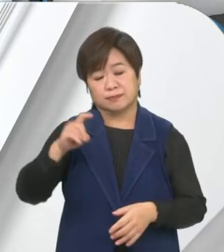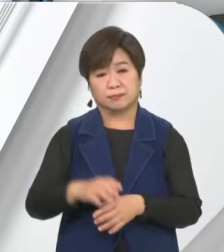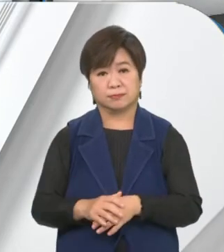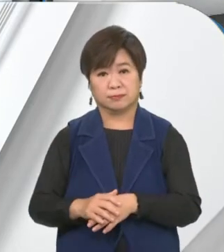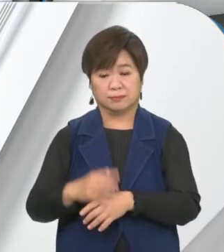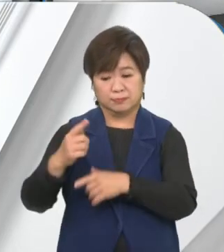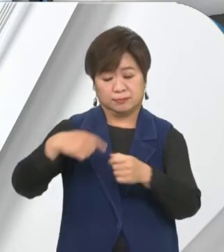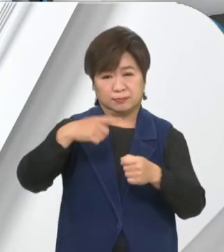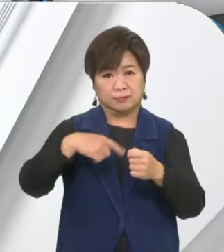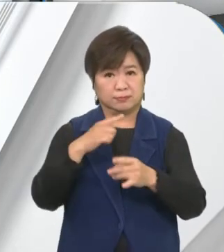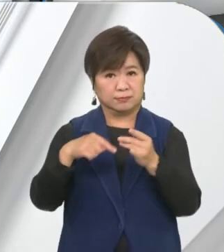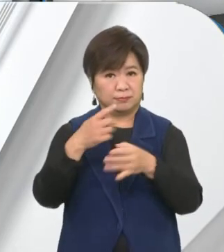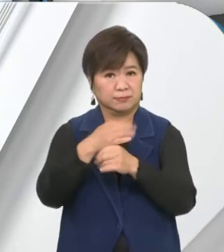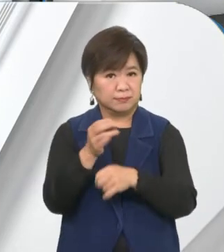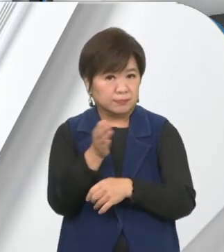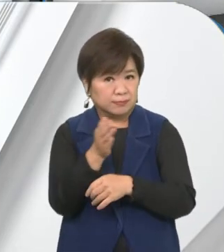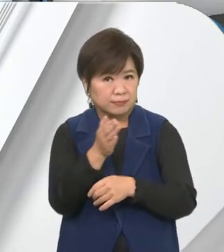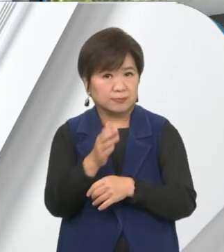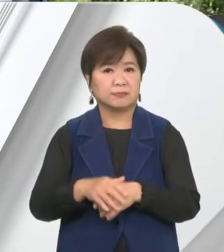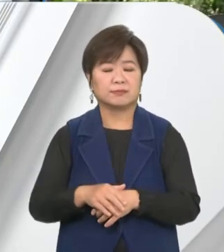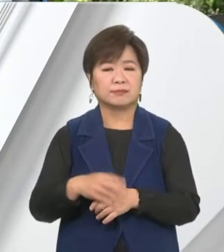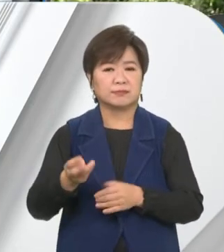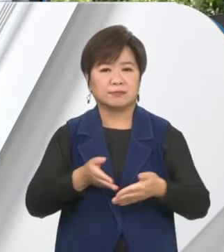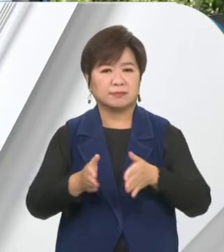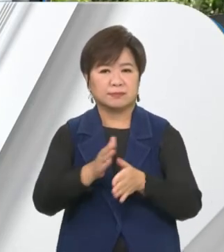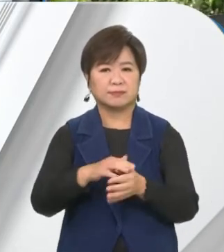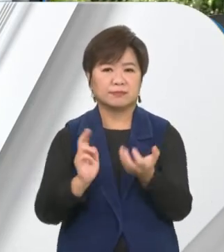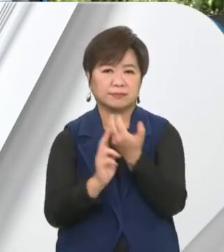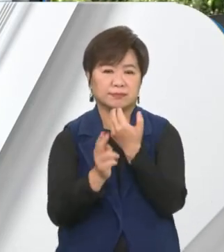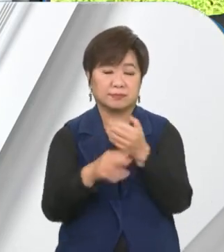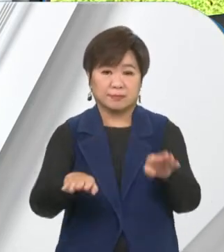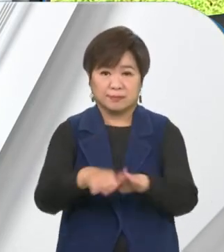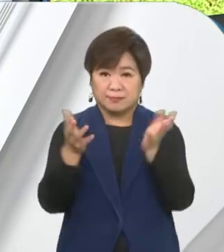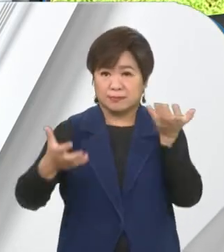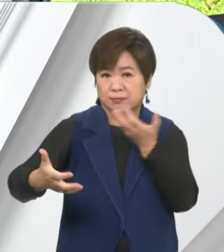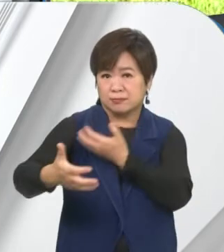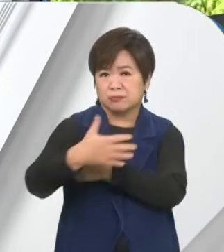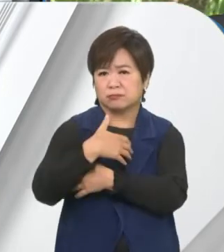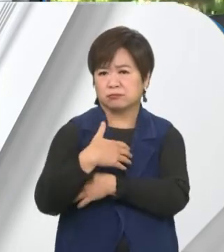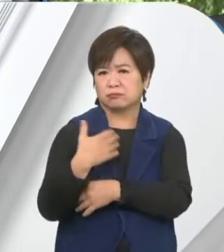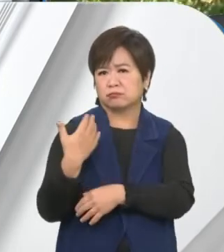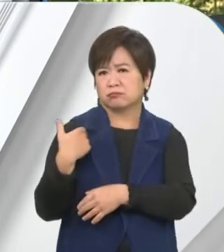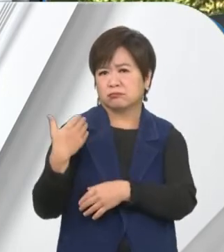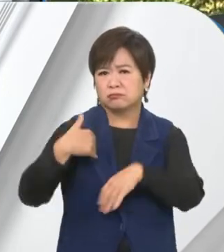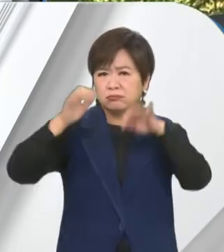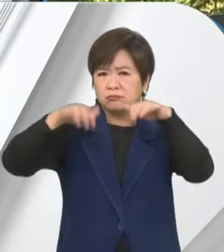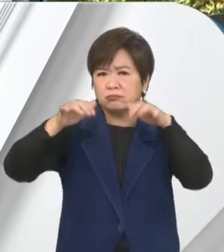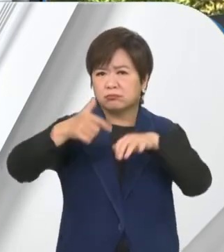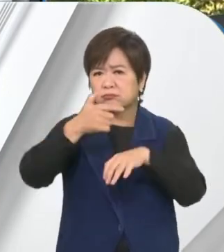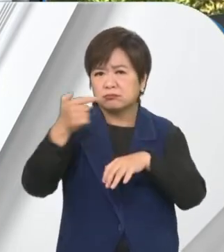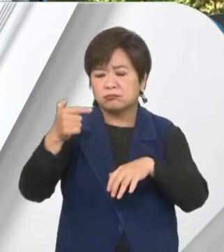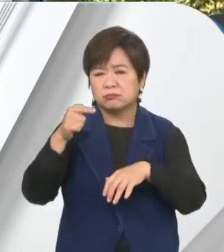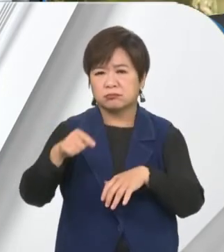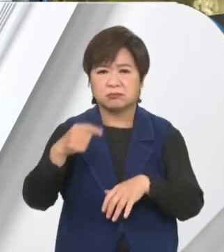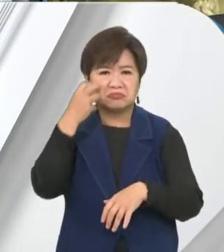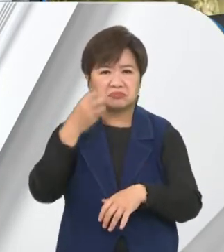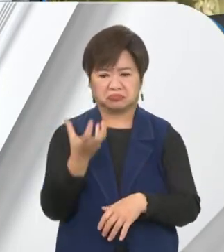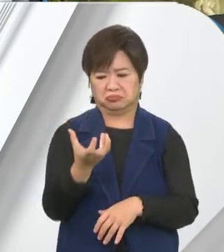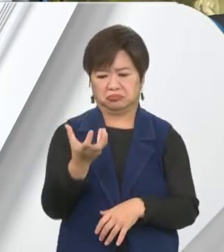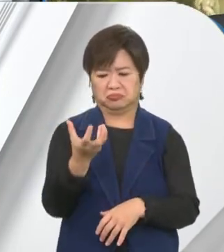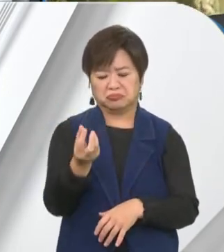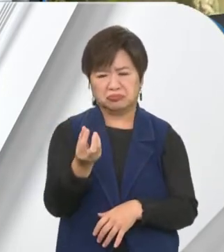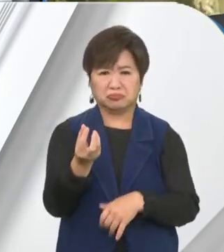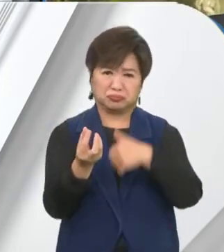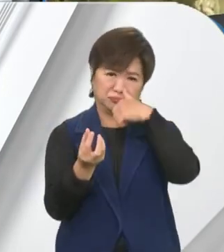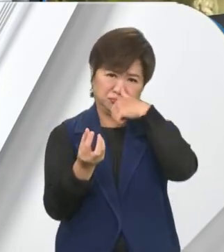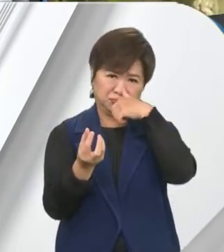当然嘞，五日节之后，庙里三万的水利是开始就火灾。不过今年水落的好多，三万水利唔但系果子下死